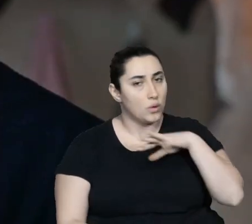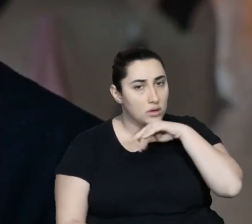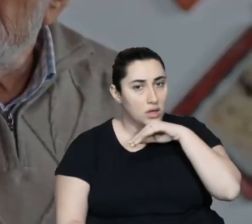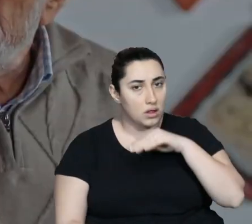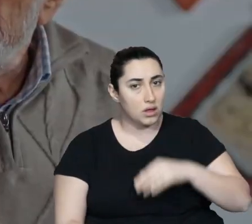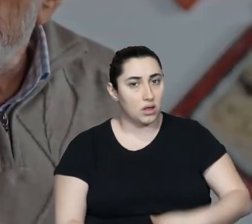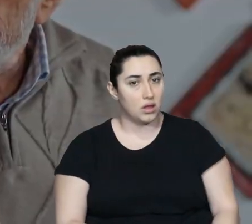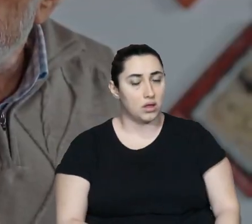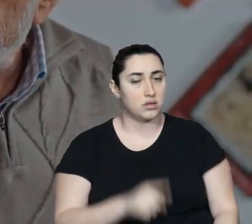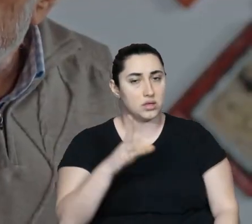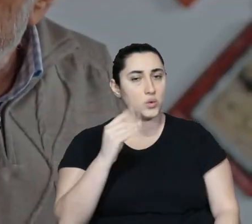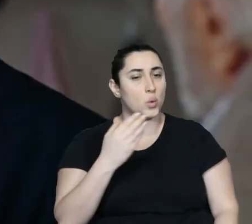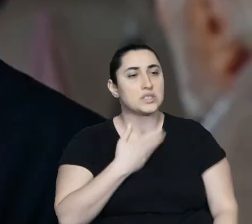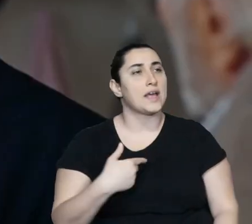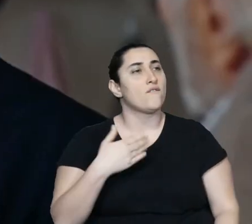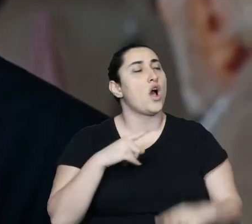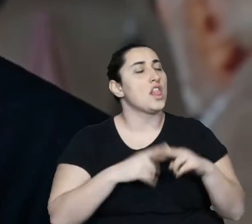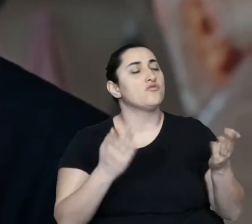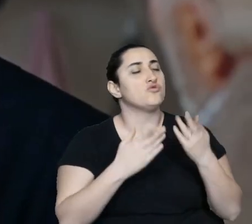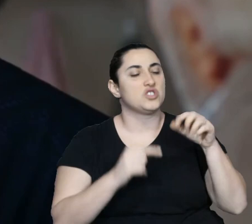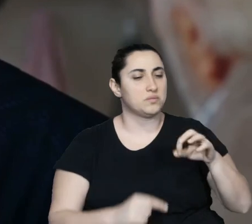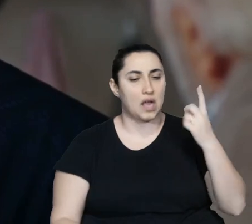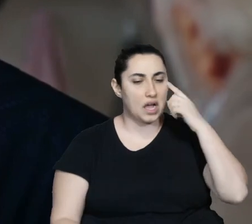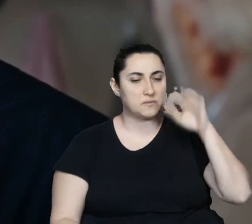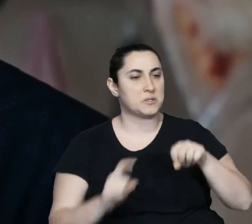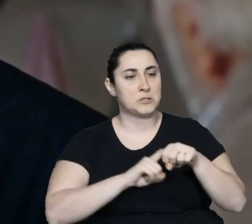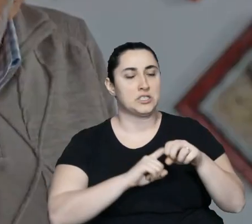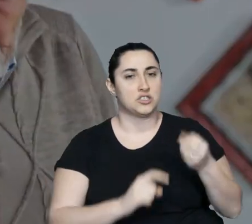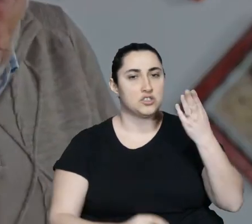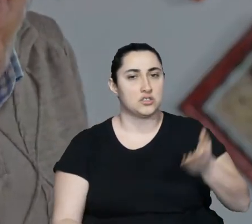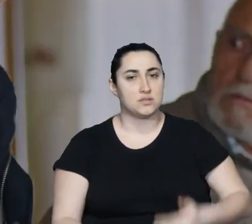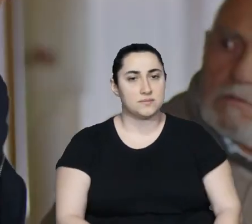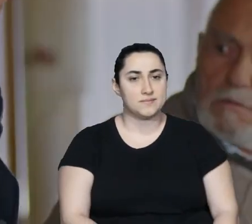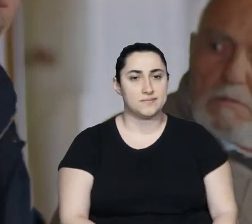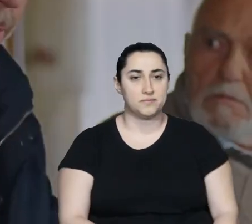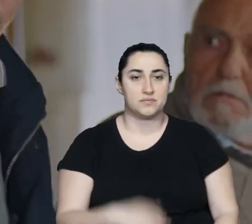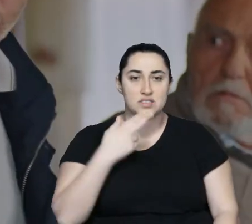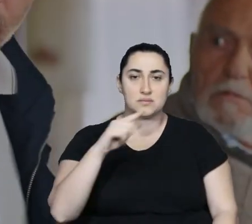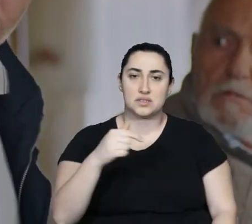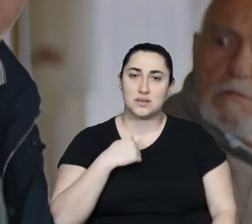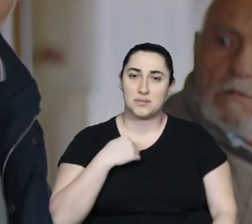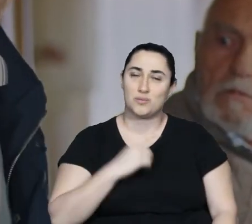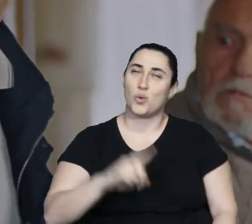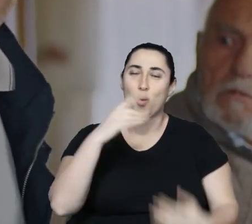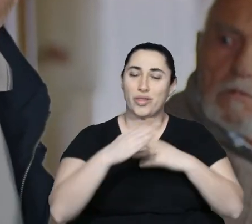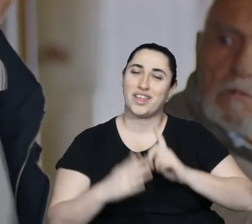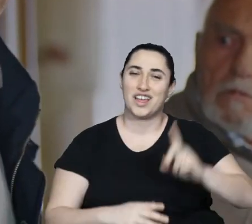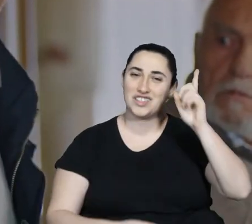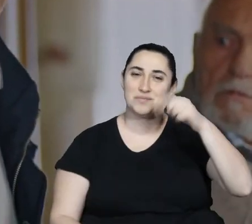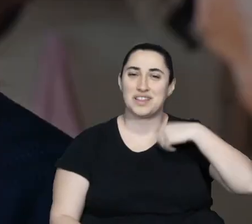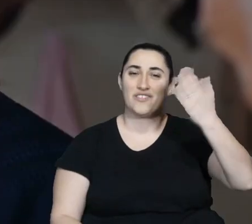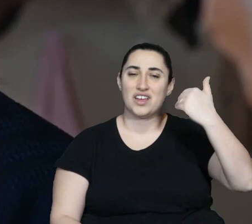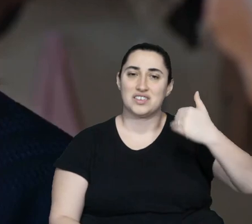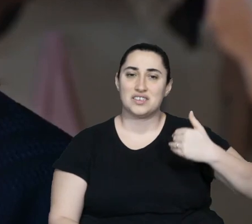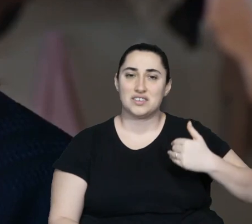dede? Sen pek mi seviyordun bu alevi? Nereden çıktı bu şimdi alev düşmanlığı? Kızım sen benim yukarı odaya bir çıkar mısın lütfen? Şeyi getir